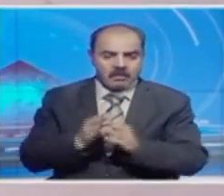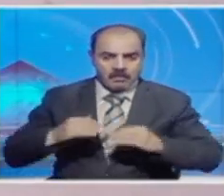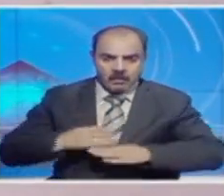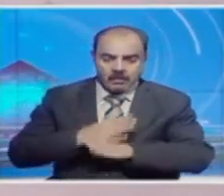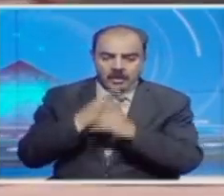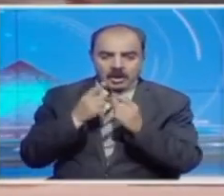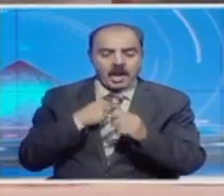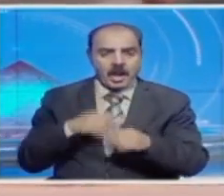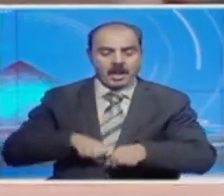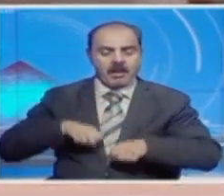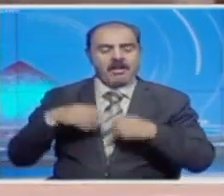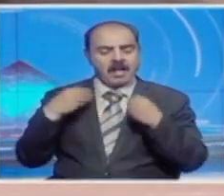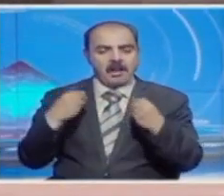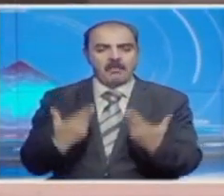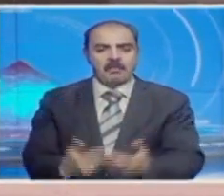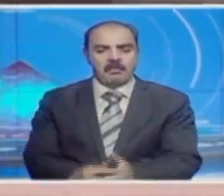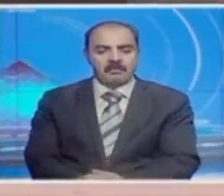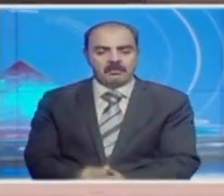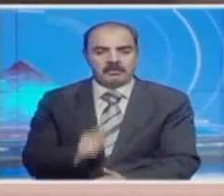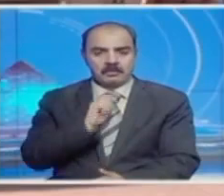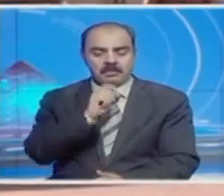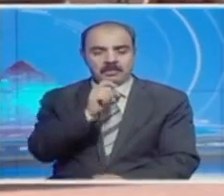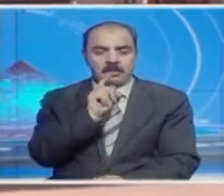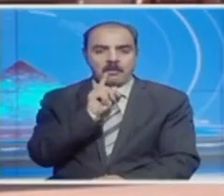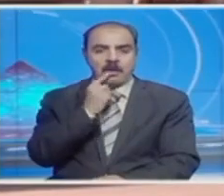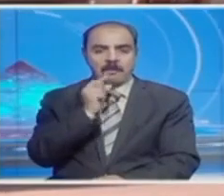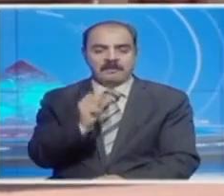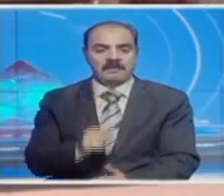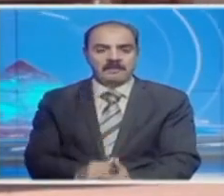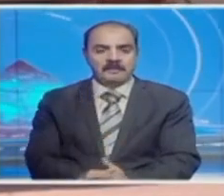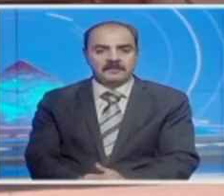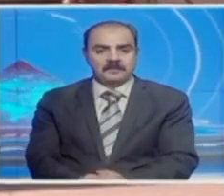الحراك نحو حياة أفضل. محمد جمال، التلفزيون المصري.